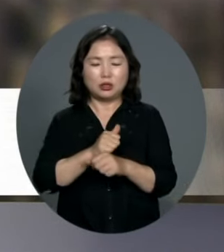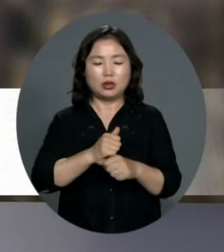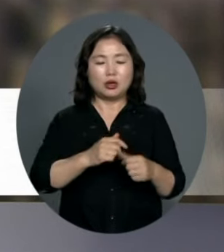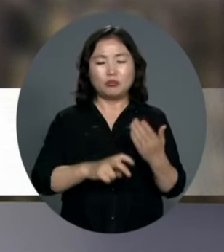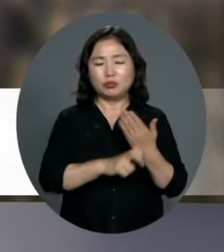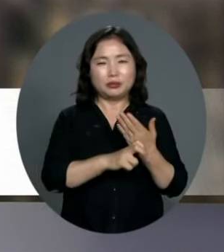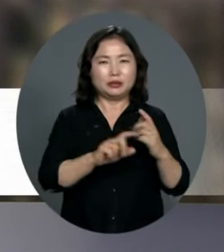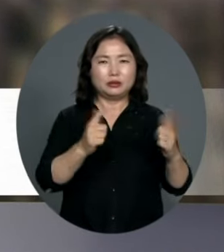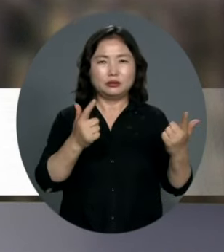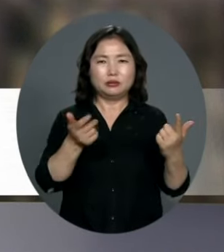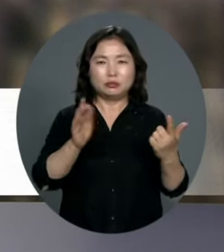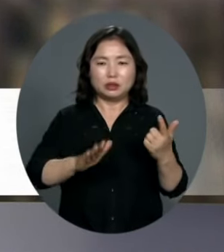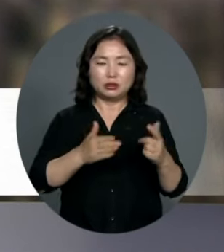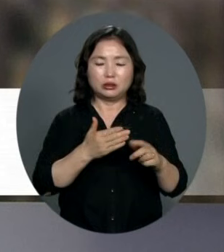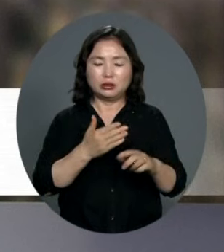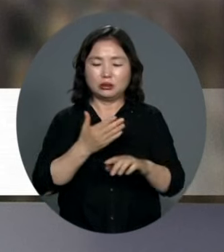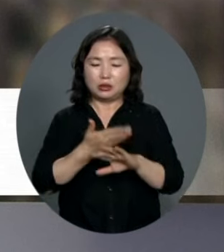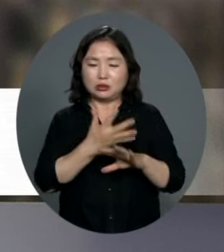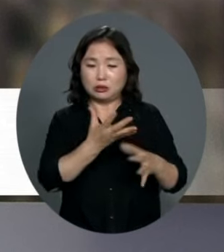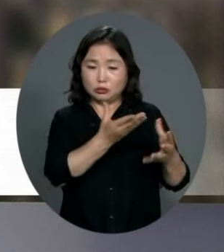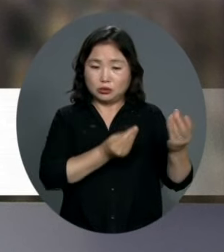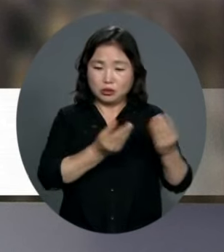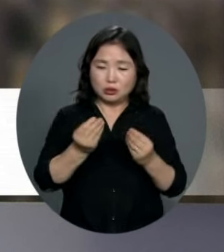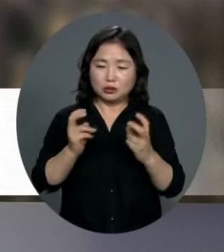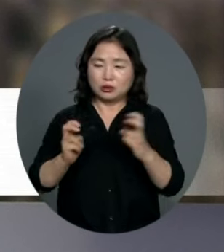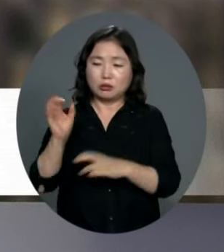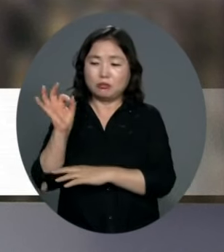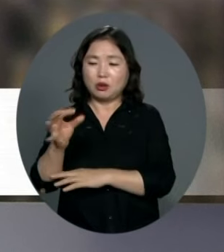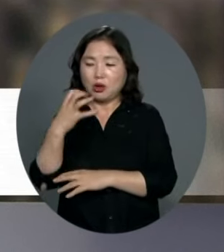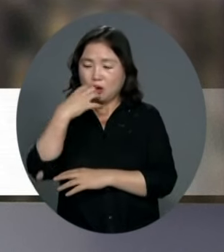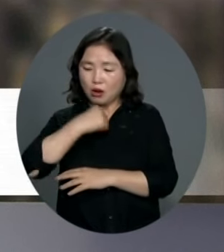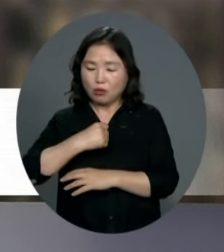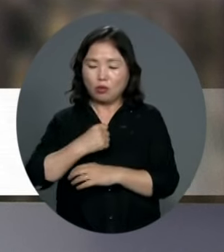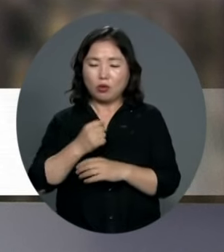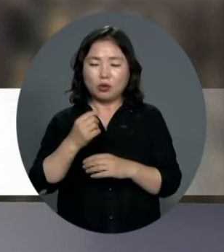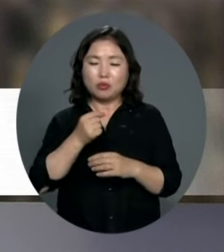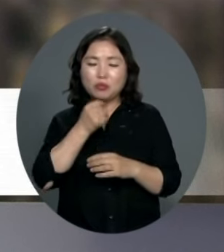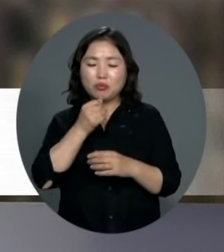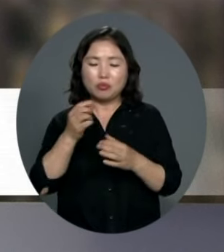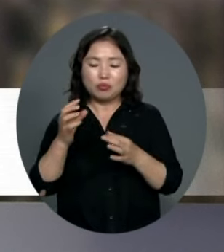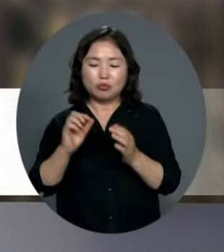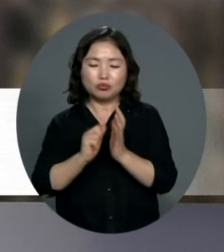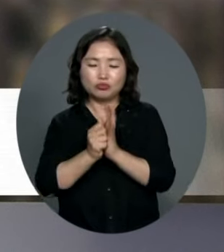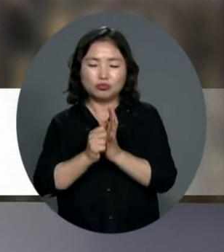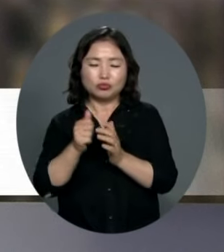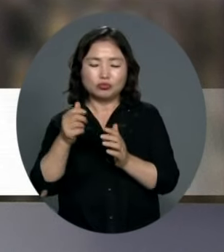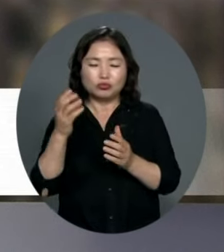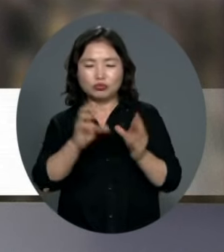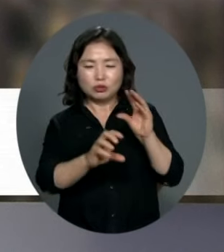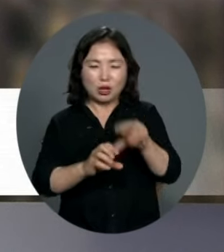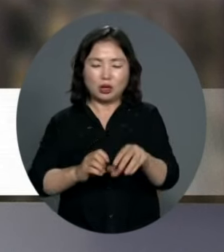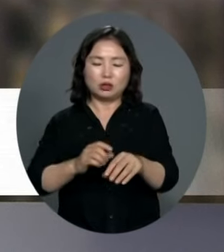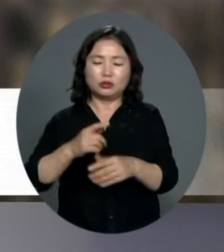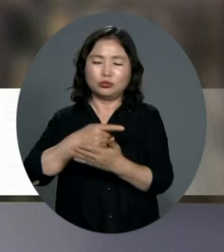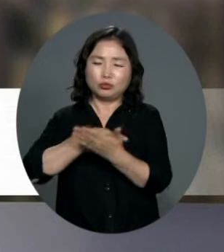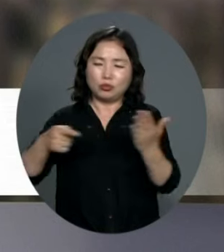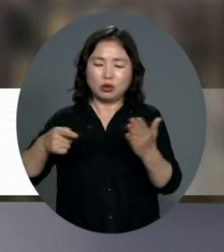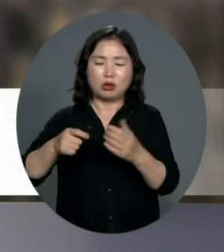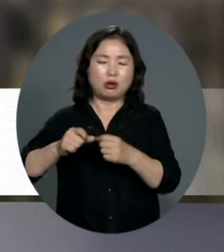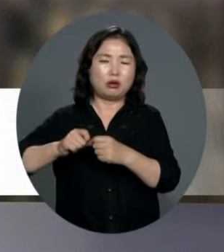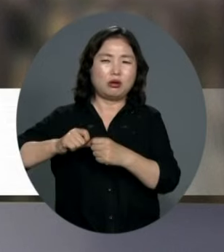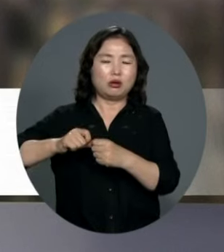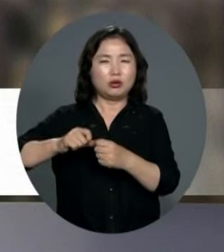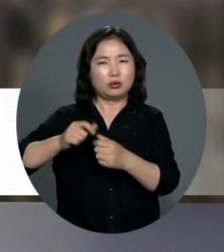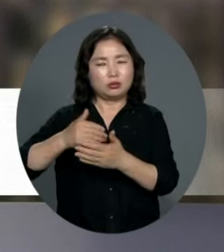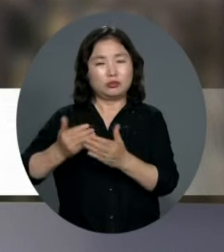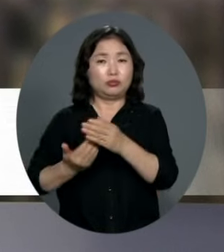아니지만 이런 방식으로 회사를 사들인 뒤 이익만 챙기고 소액 투자자들이 피해를 보는 사례가 잇따르고 있습니다. 대구의